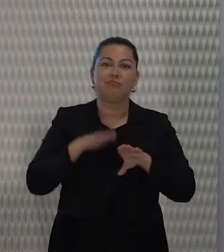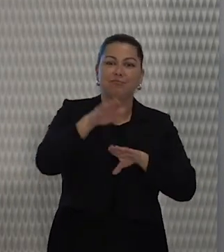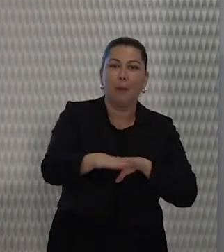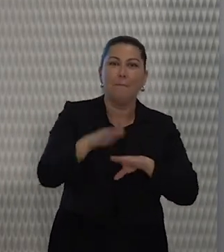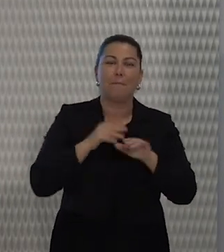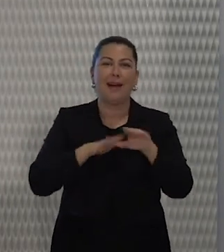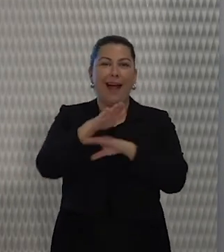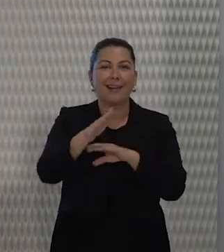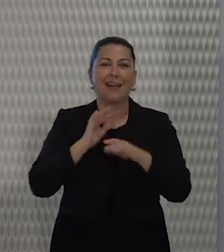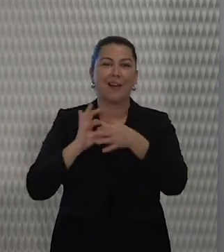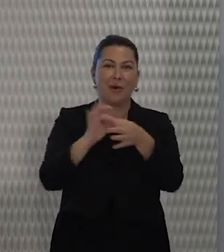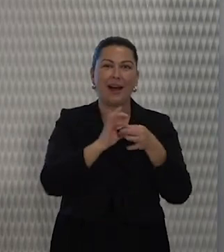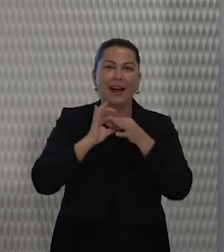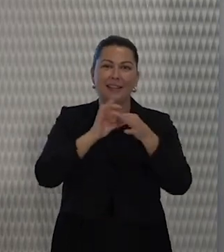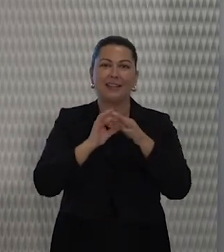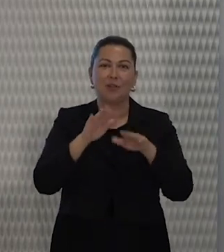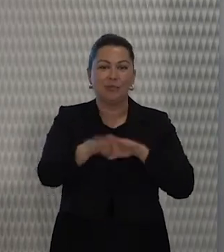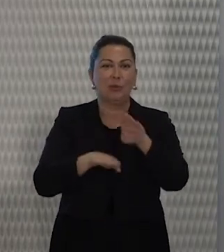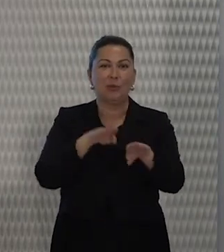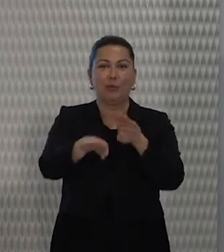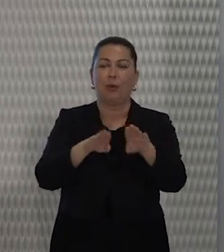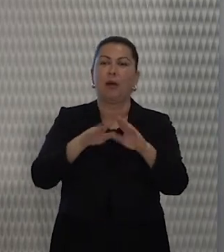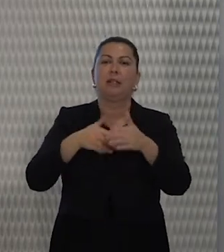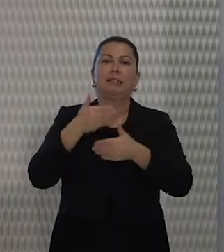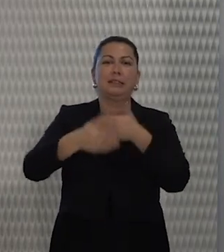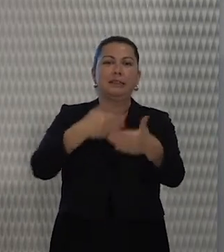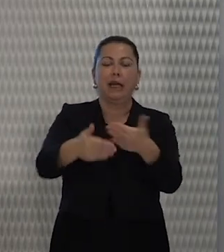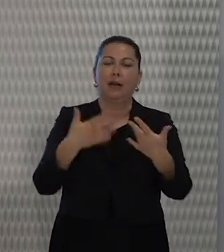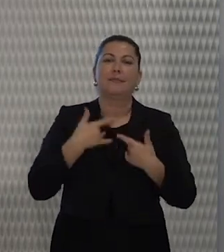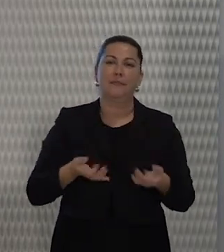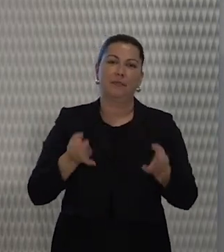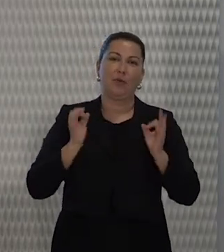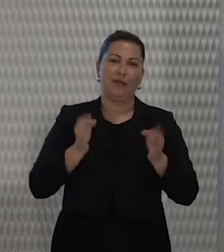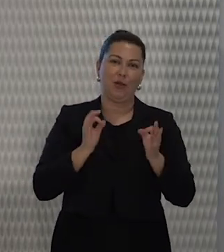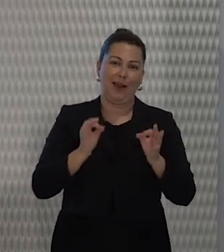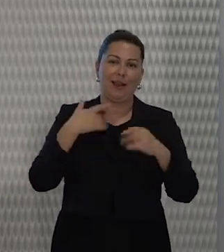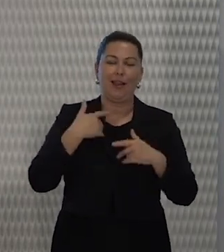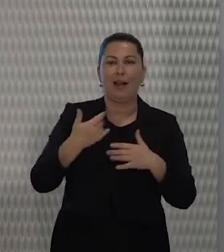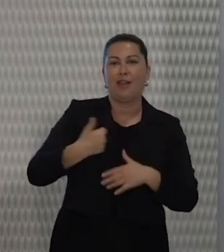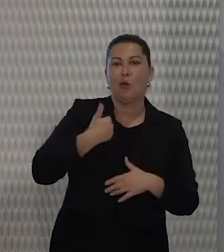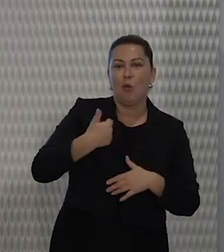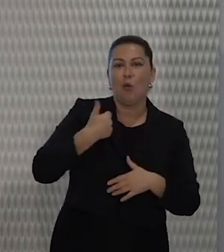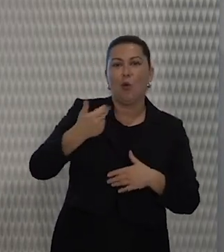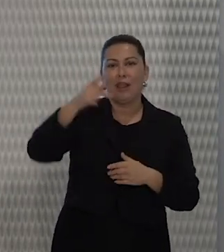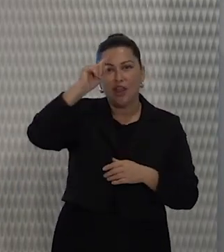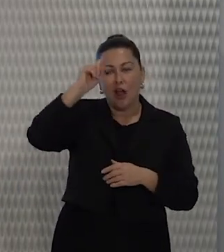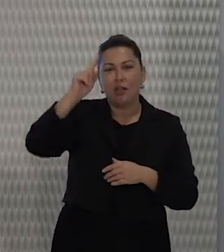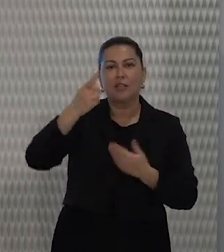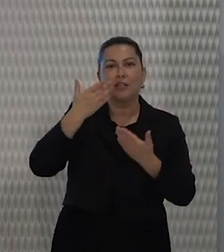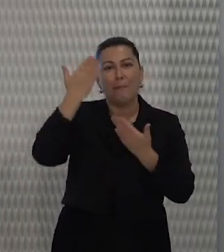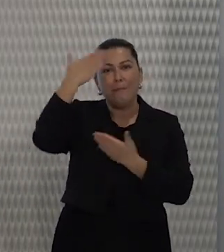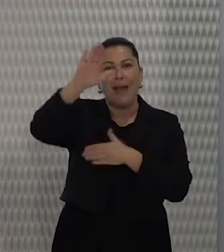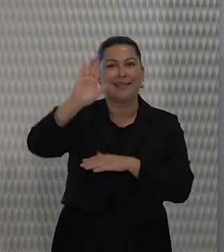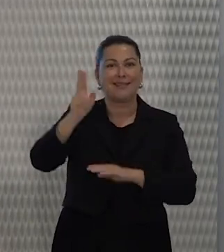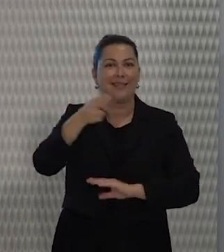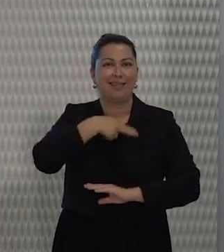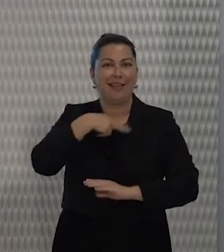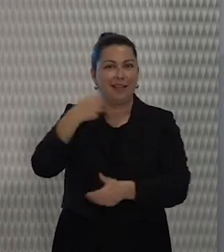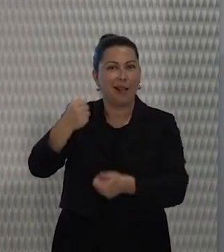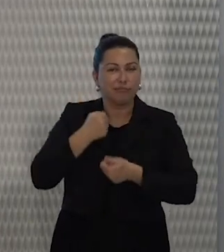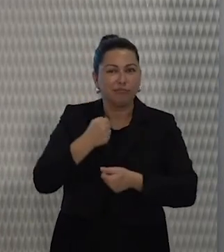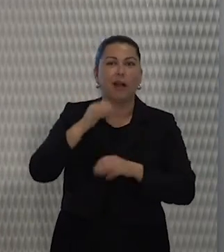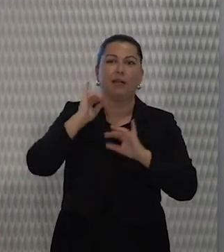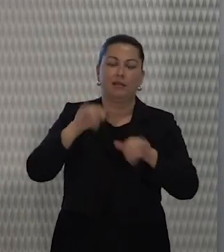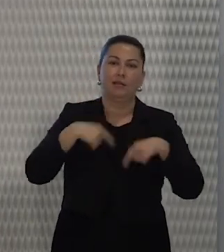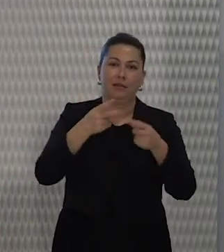organisieren. Das ist dann wirklich irgendwann sehr professionell geworden. Nach den ersten jugenddeutschen Meistertiteln habe ich dann mein